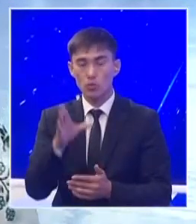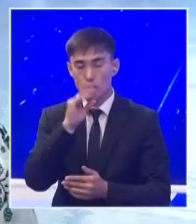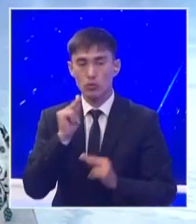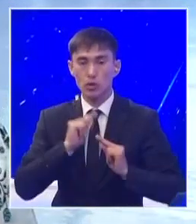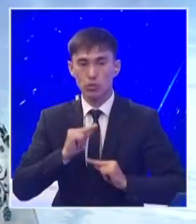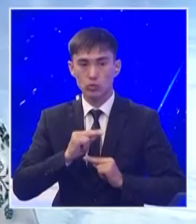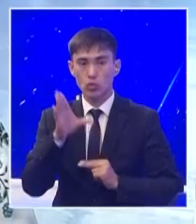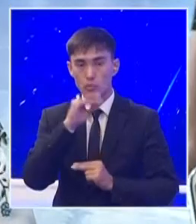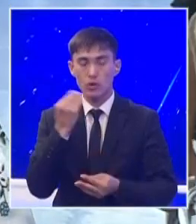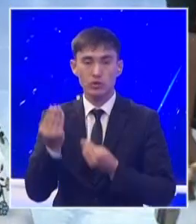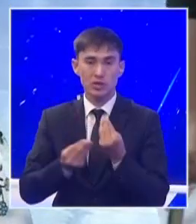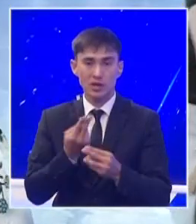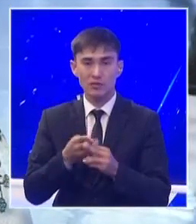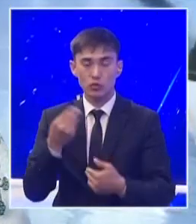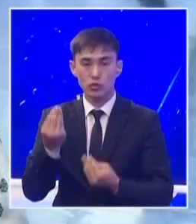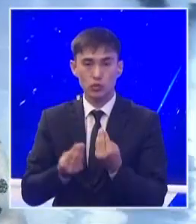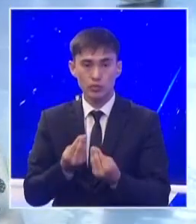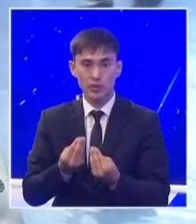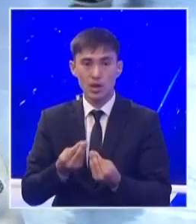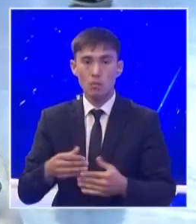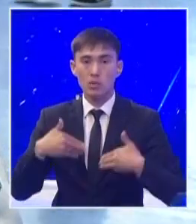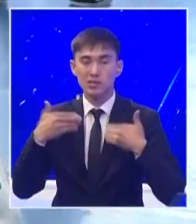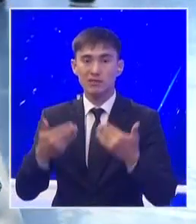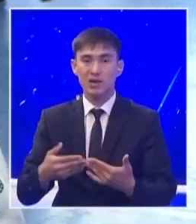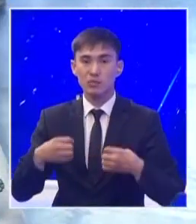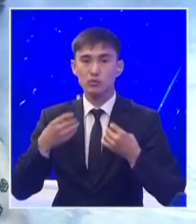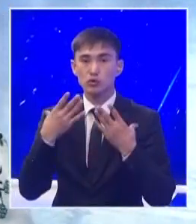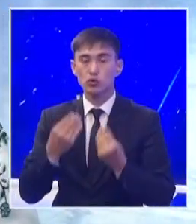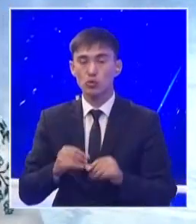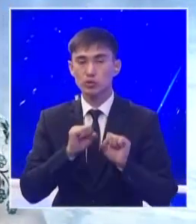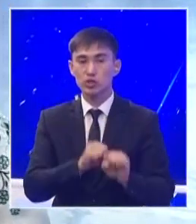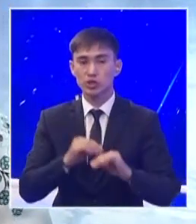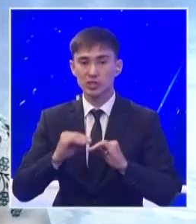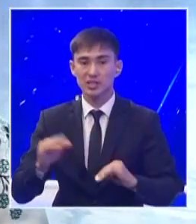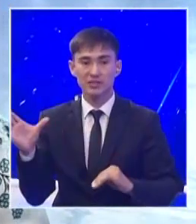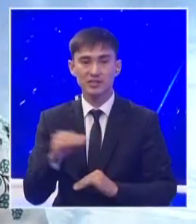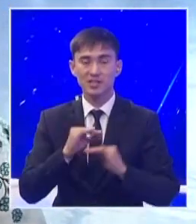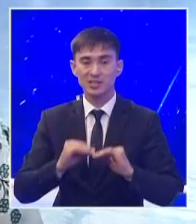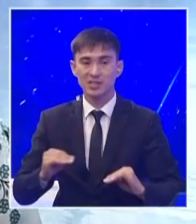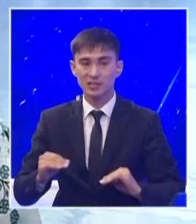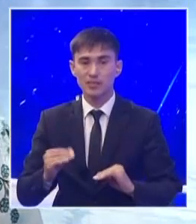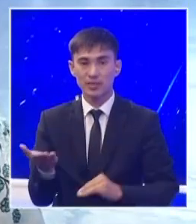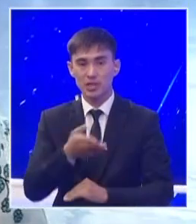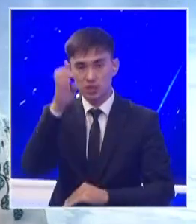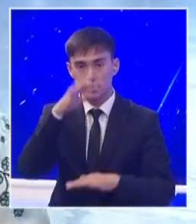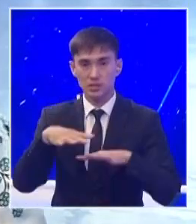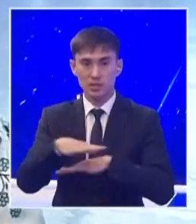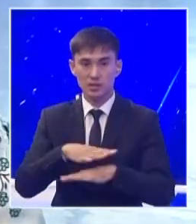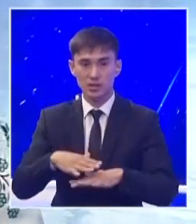работать, умеют уже играть в эту игру. И поздравляем с Днем защиты детей, всех детей нашей